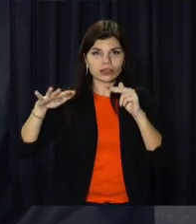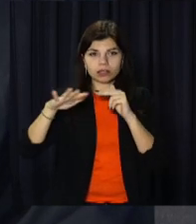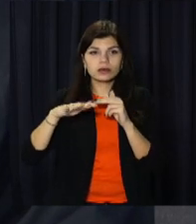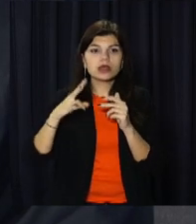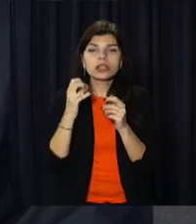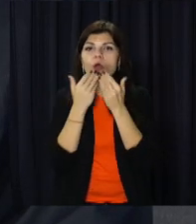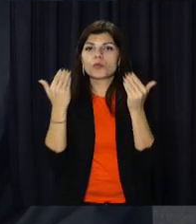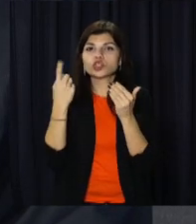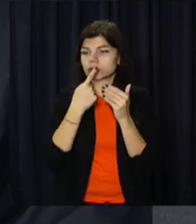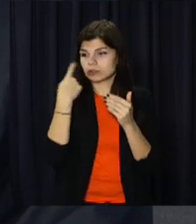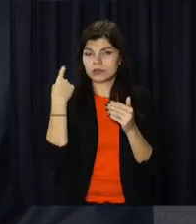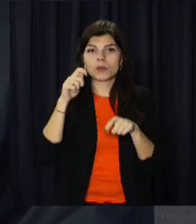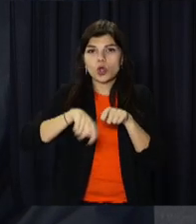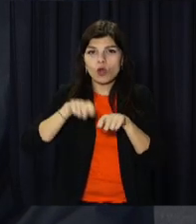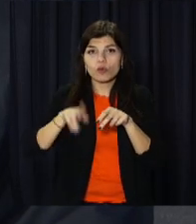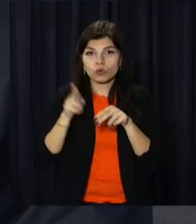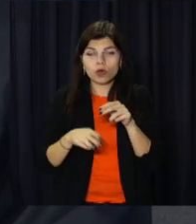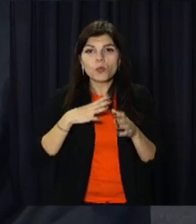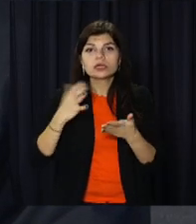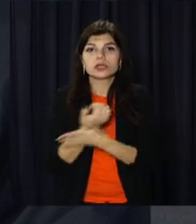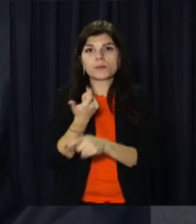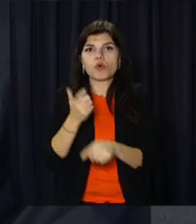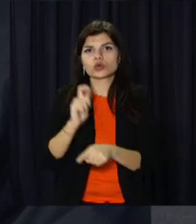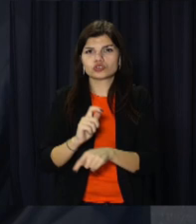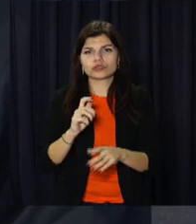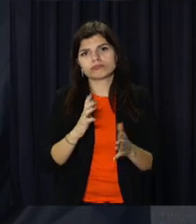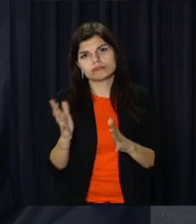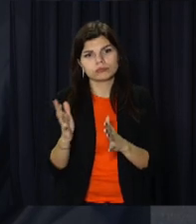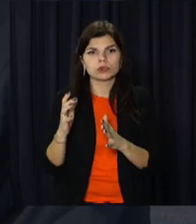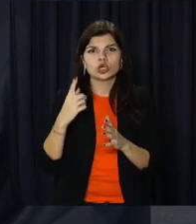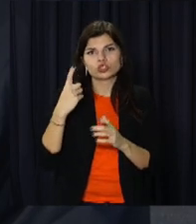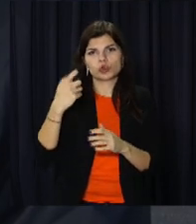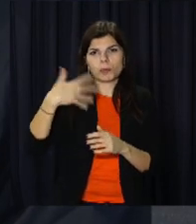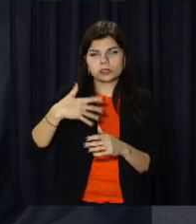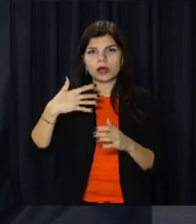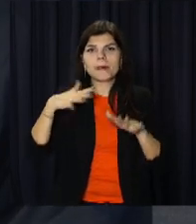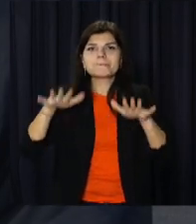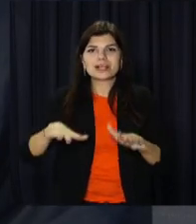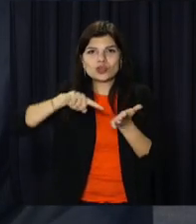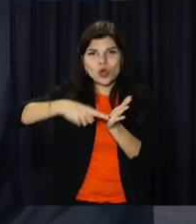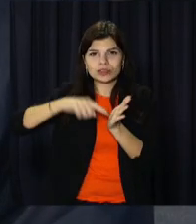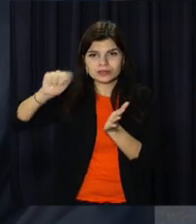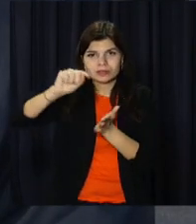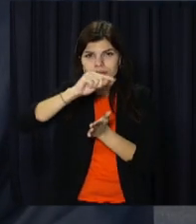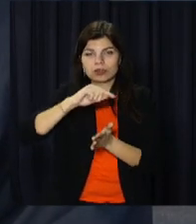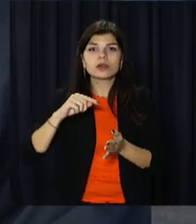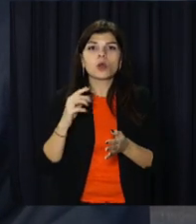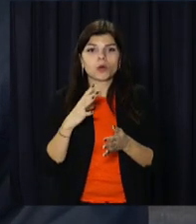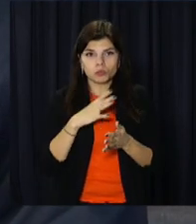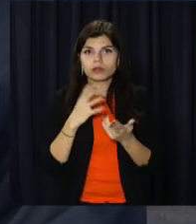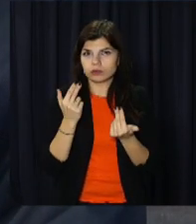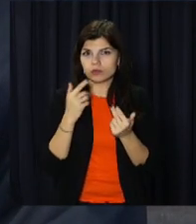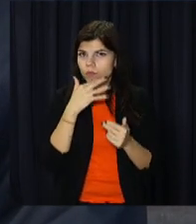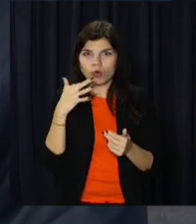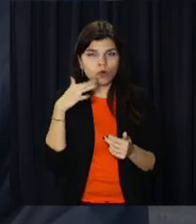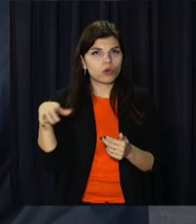На останньому тижні закінчила цю перевірку. Було знайдено більше ніж 150 об'єктів. І досить таки значна частина